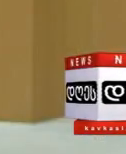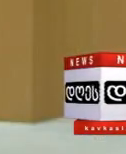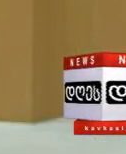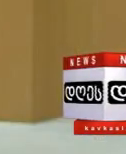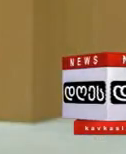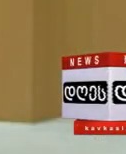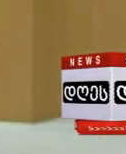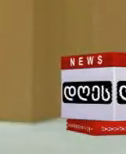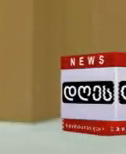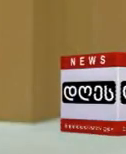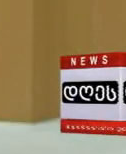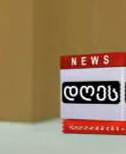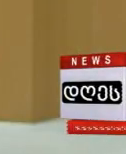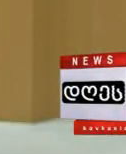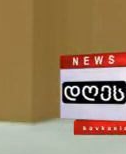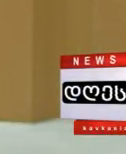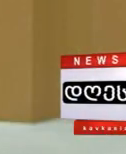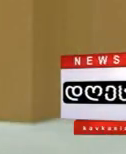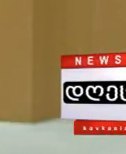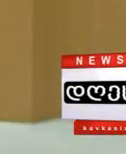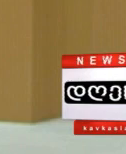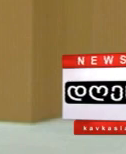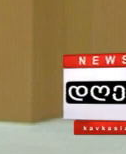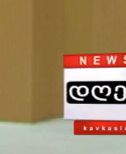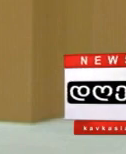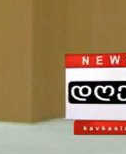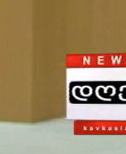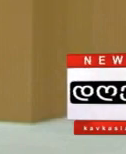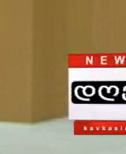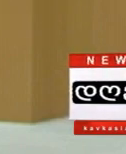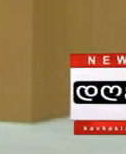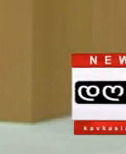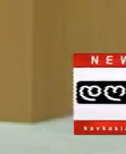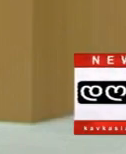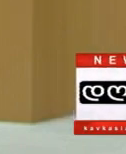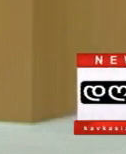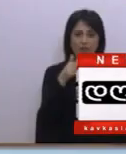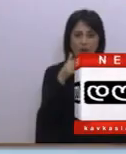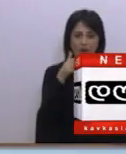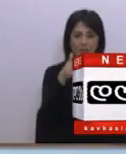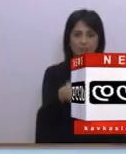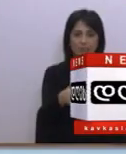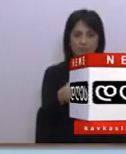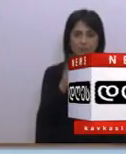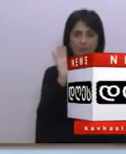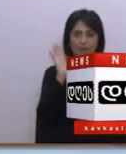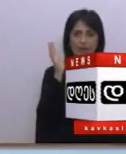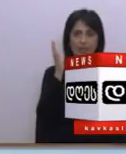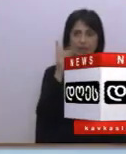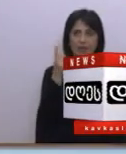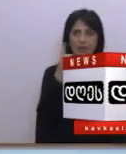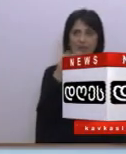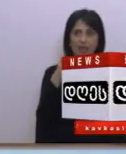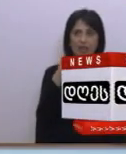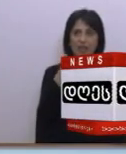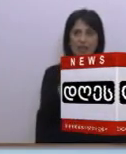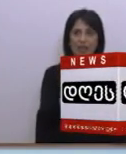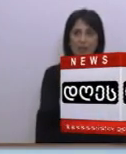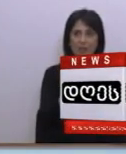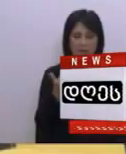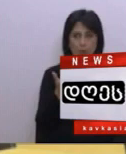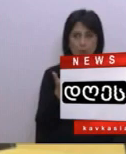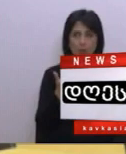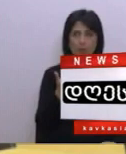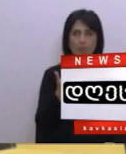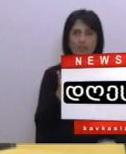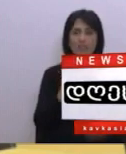ბიუჯეტი 589 მილიონი ლარია. მინისტრმა დღეს ფაქტობრივად უპასუხოდ დატოვა მთავარი შეკითხვა, როდის შემოვა ანაკლიის პორტში პირველი